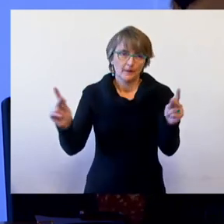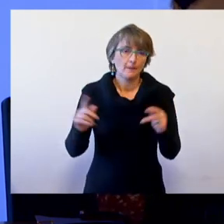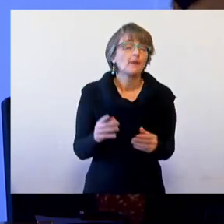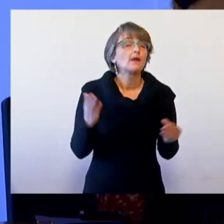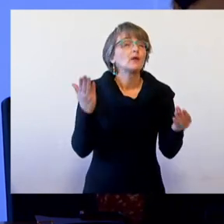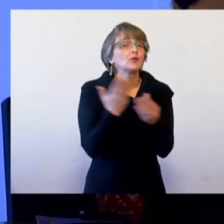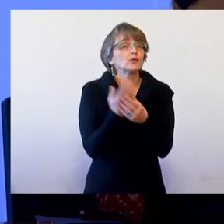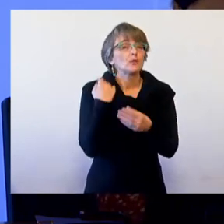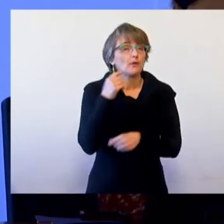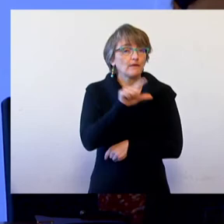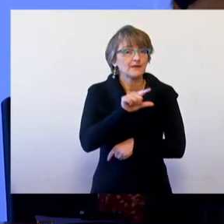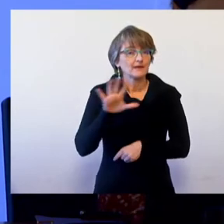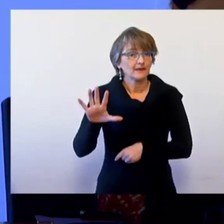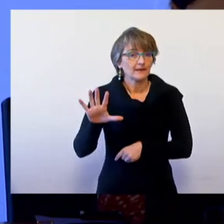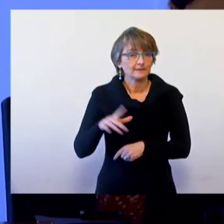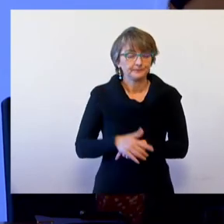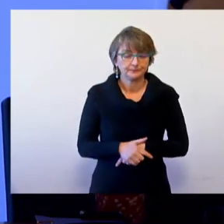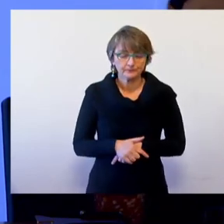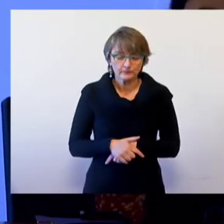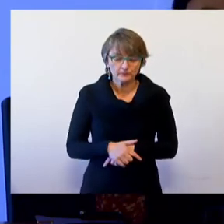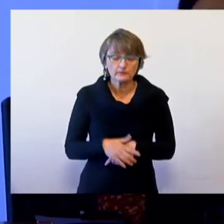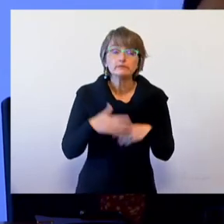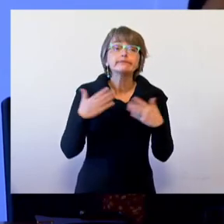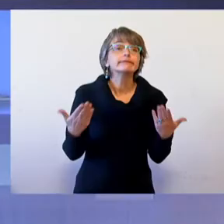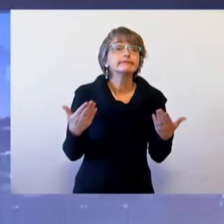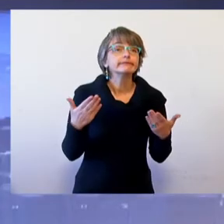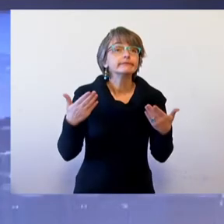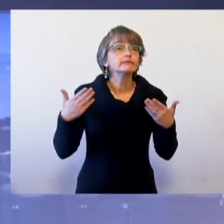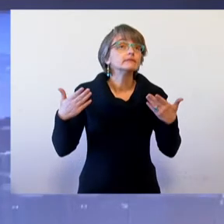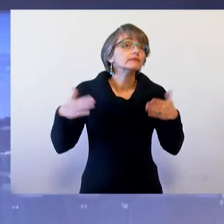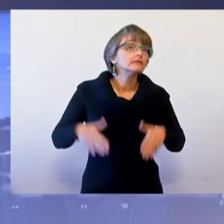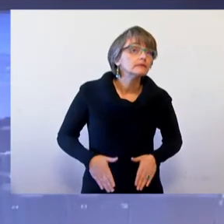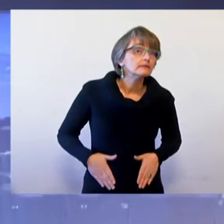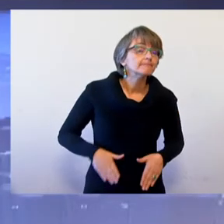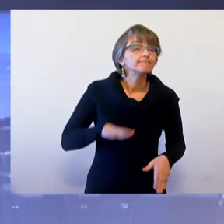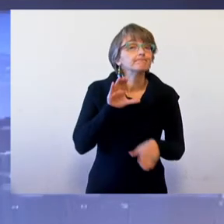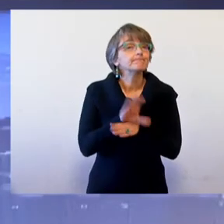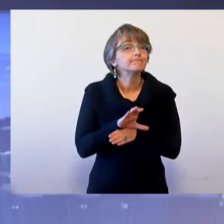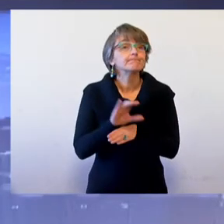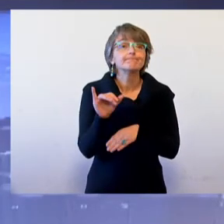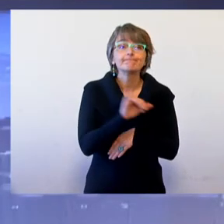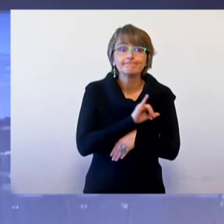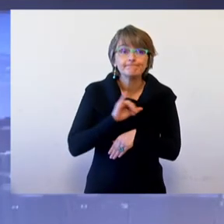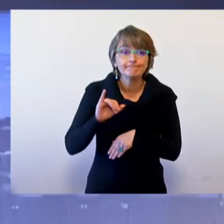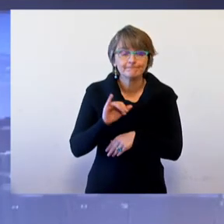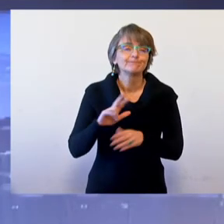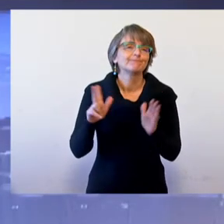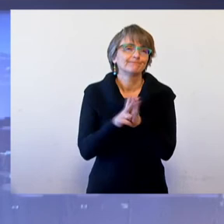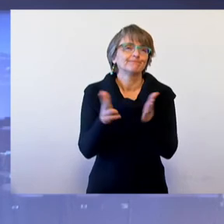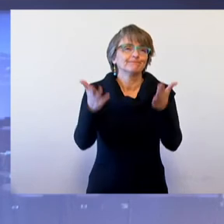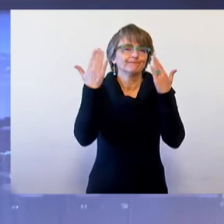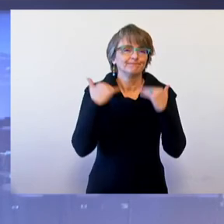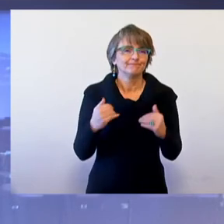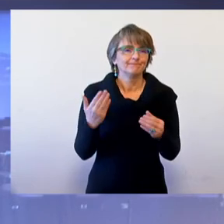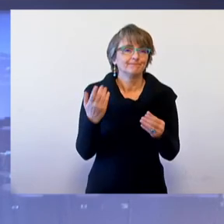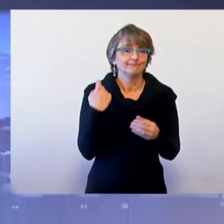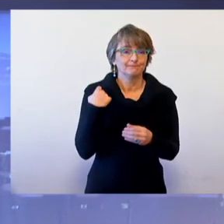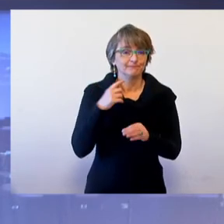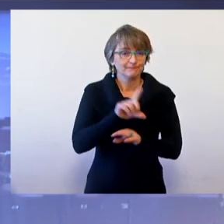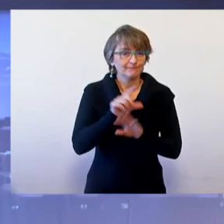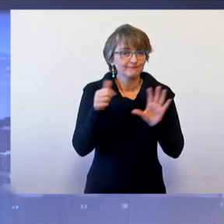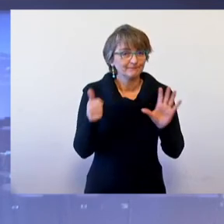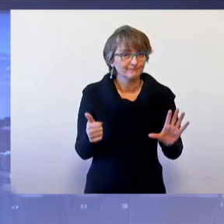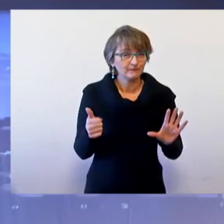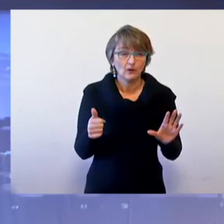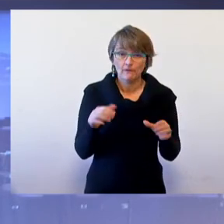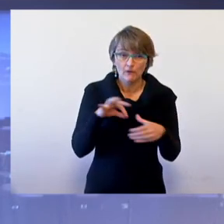donc, ceci étant noté, qui s'abstient, qui est contre, adopté. Affaire 26,